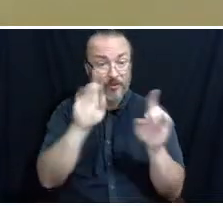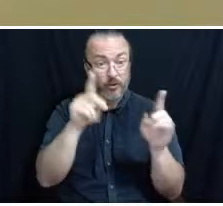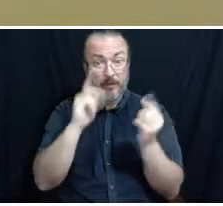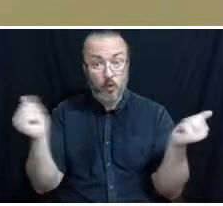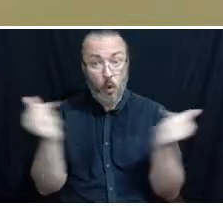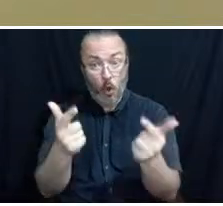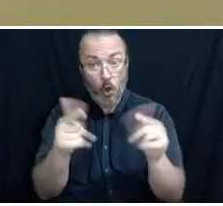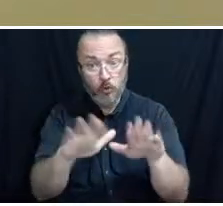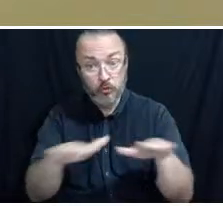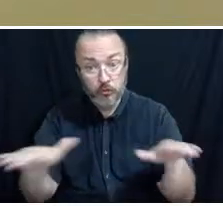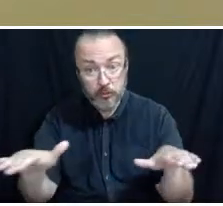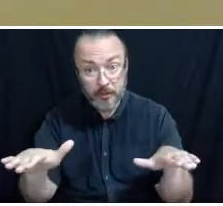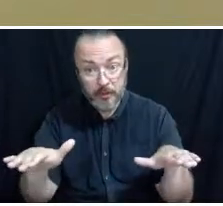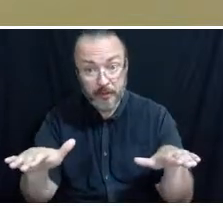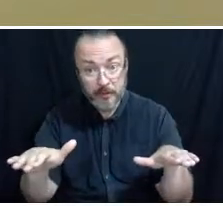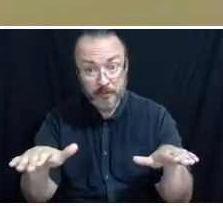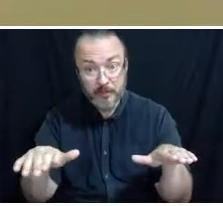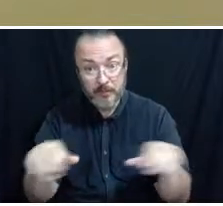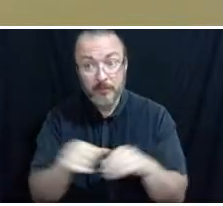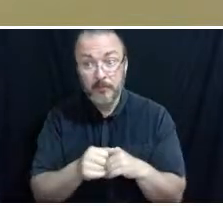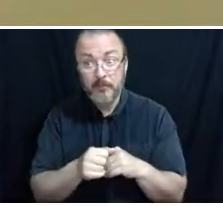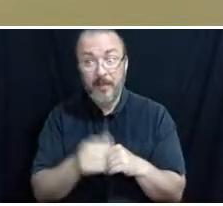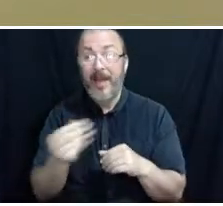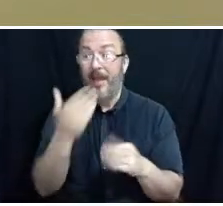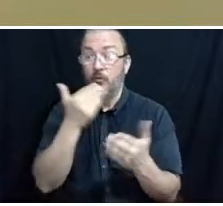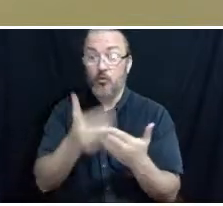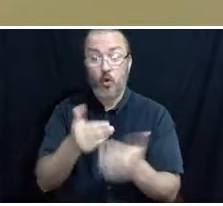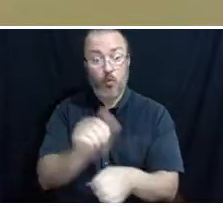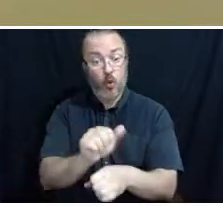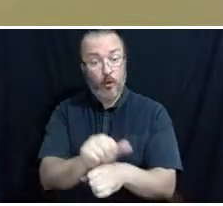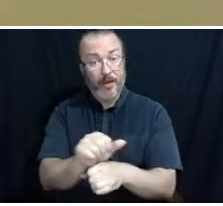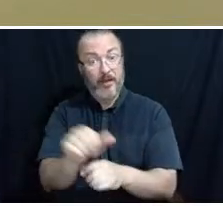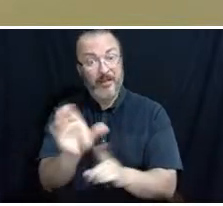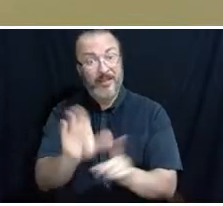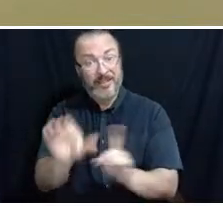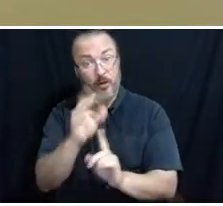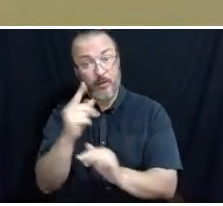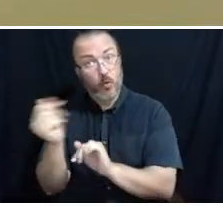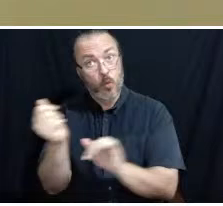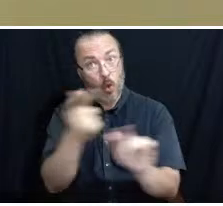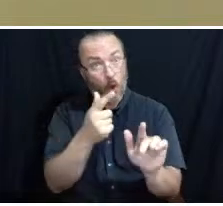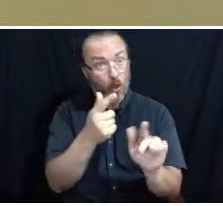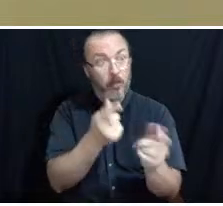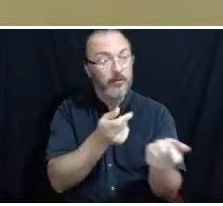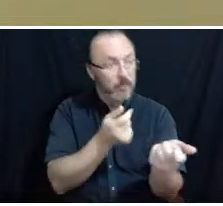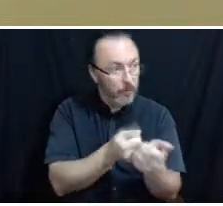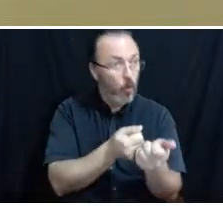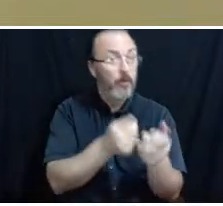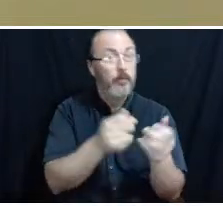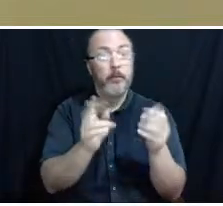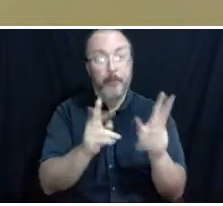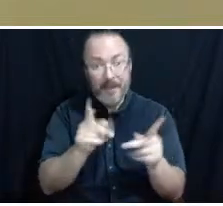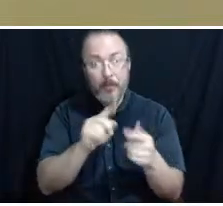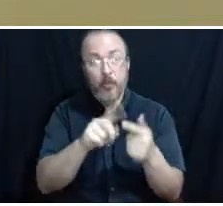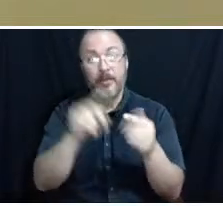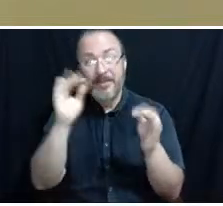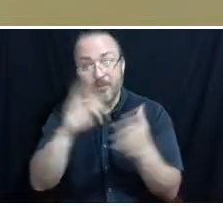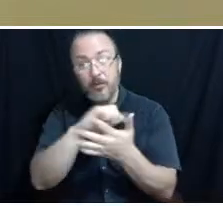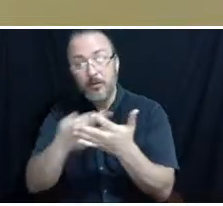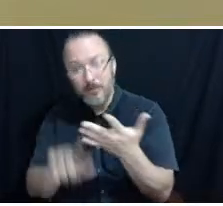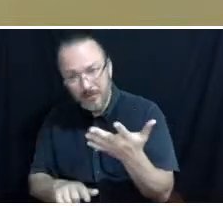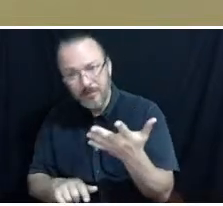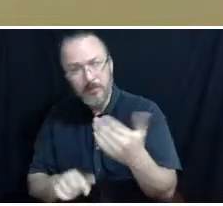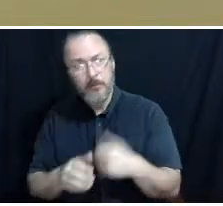ainsi que des conditions de travail décentes pour tous les éducateurs et le personnel d'appui à l'éducation, soient prises en compte lorsque les écoles sont fermées